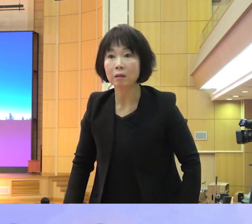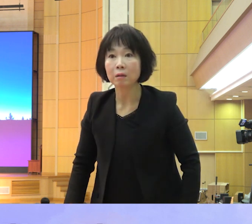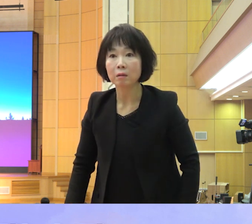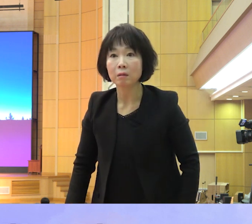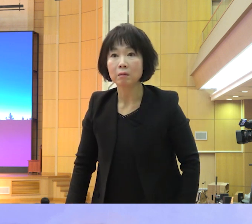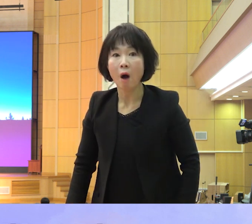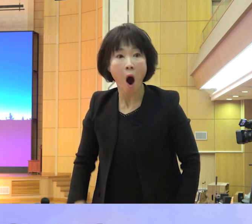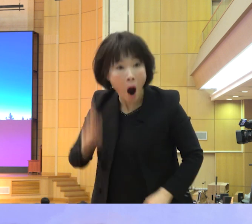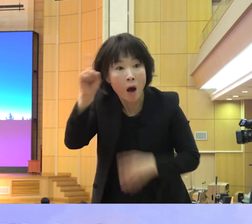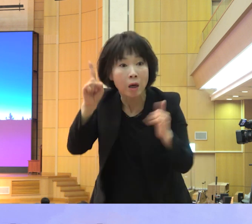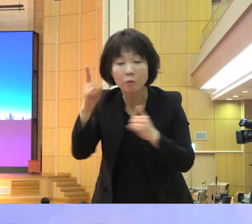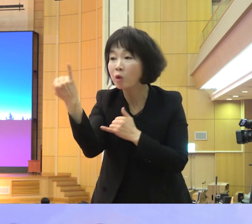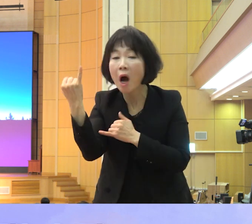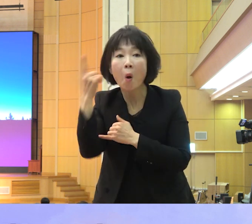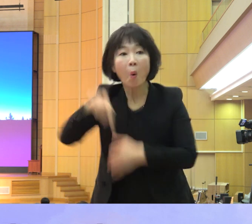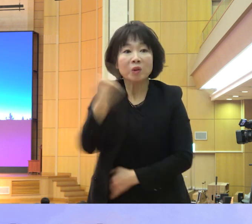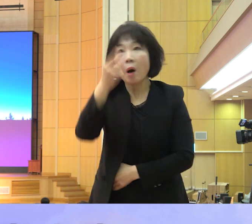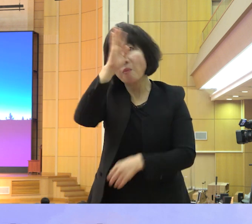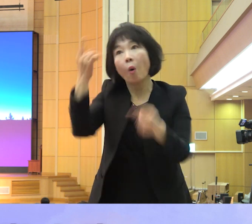옆에 있는 그 많은 사람들이